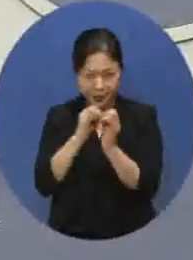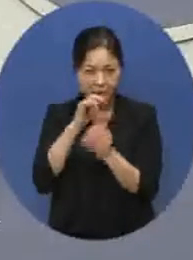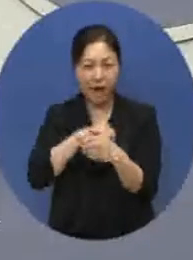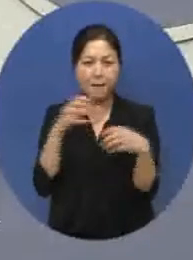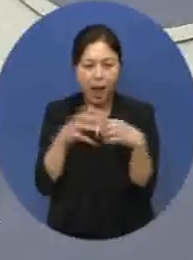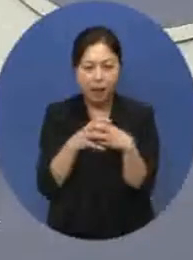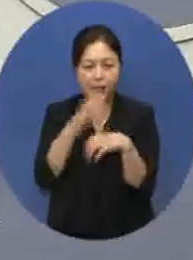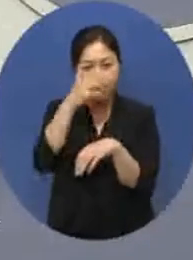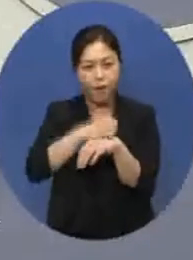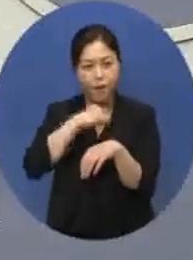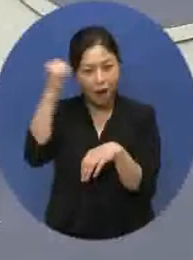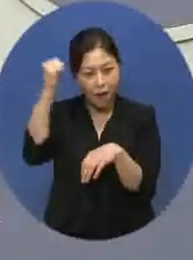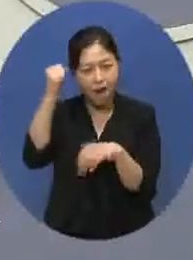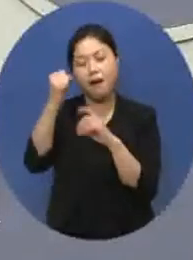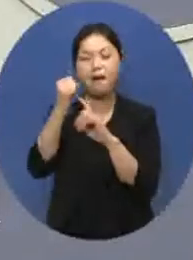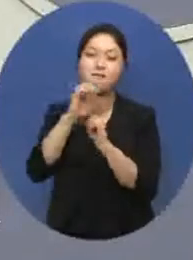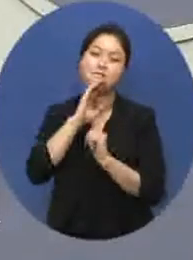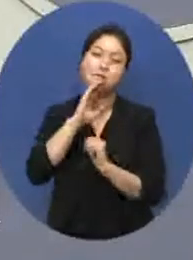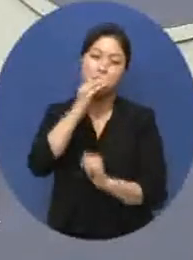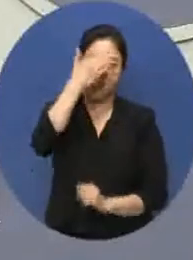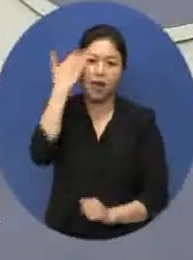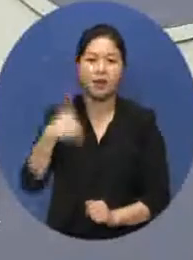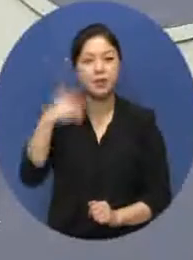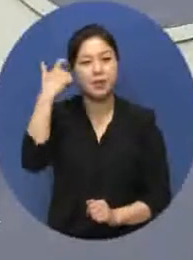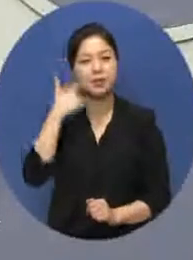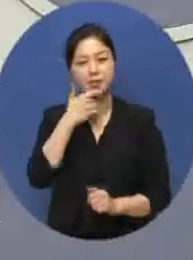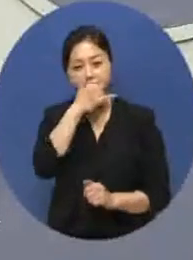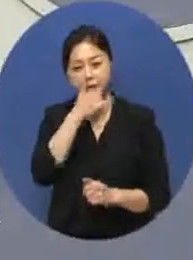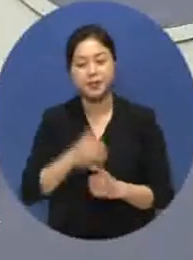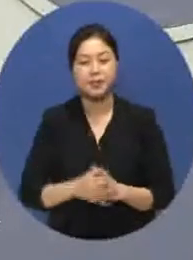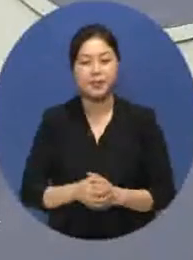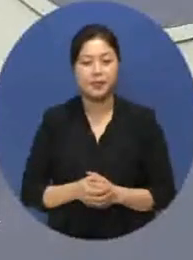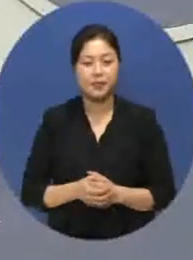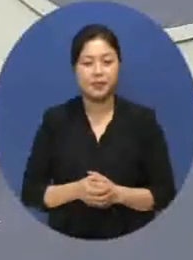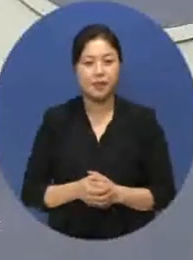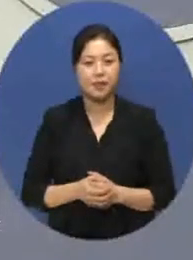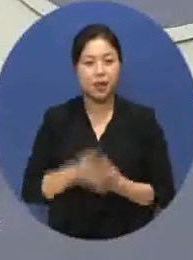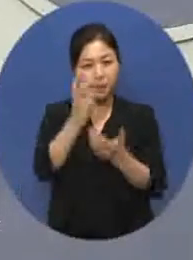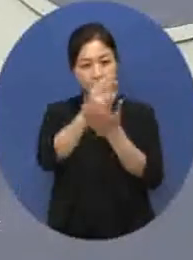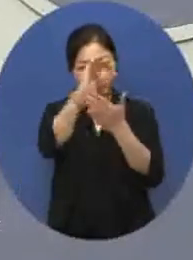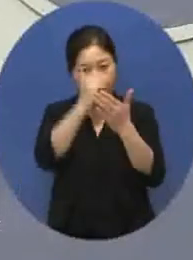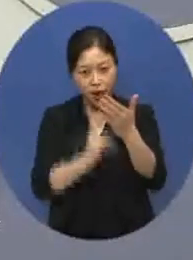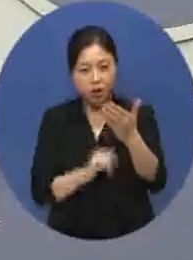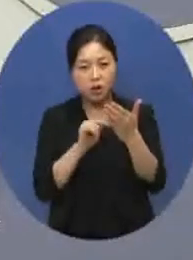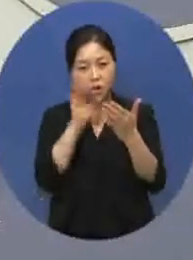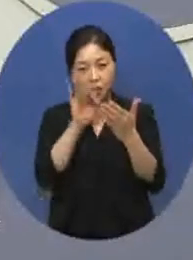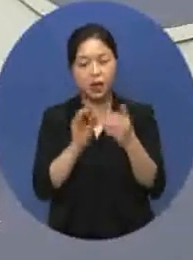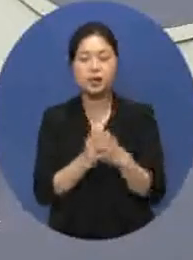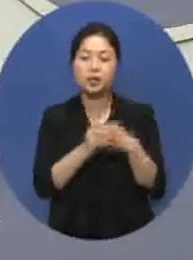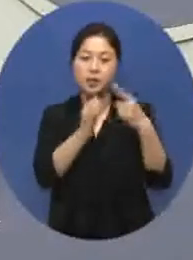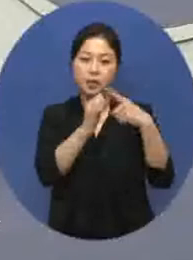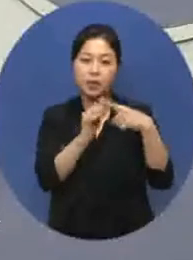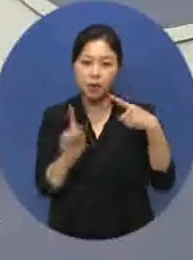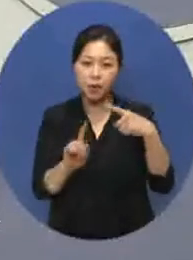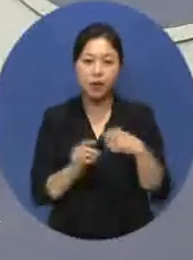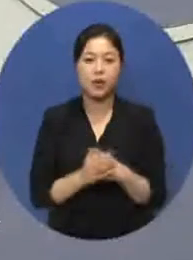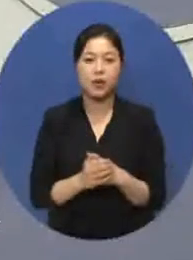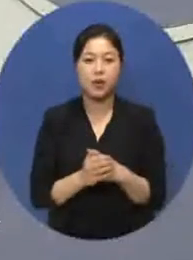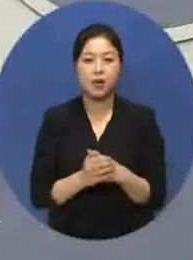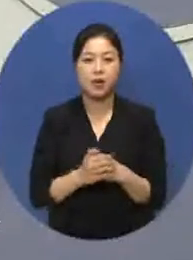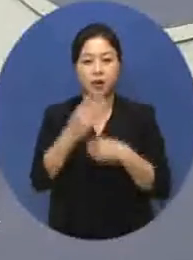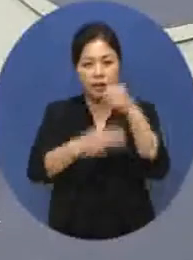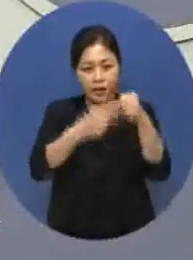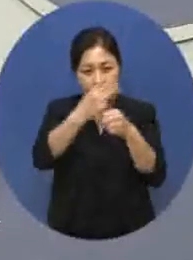통과된 건 지극히 다행스러운 것 같고요. 그 법에서는 뭐 여러 가지를 논하고 있습니다만 첫째가